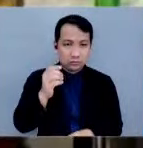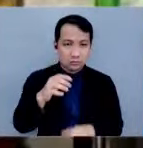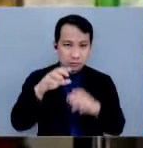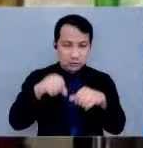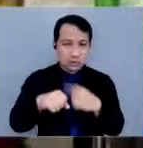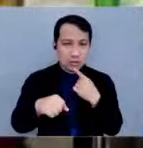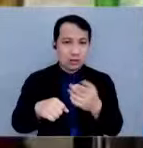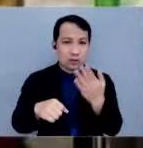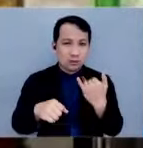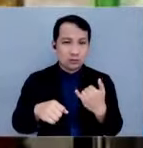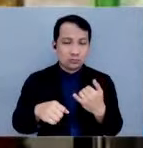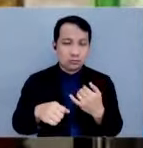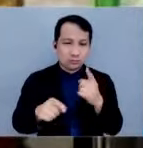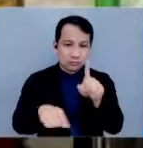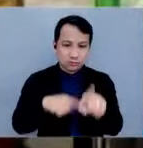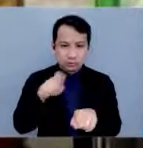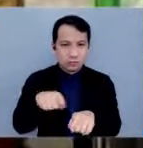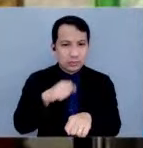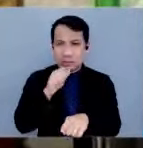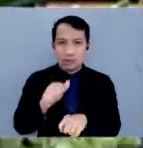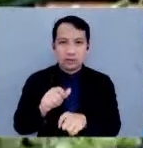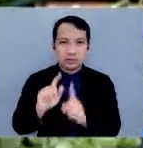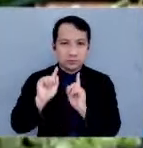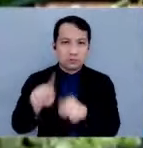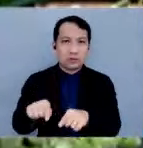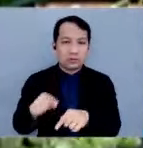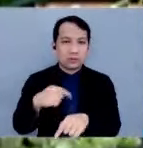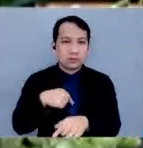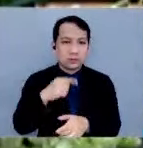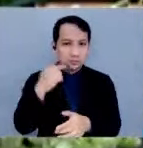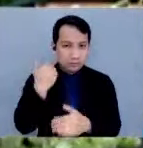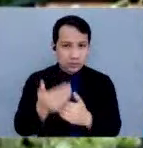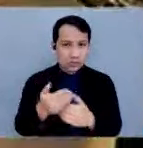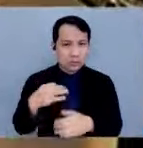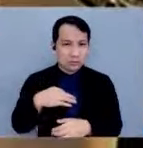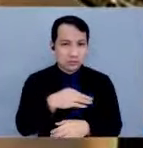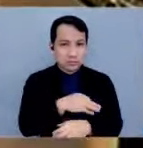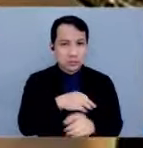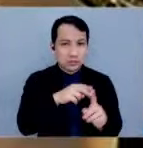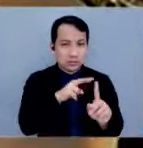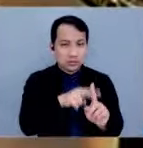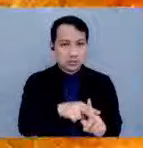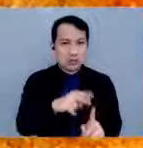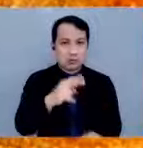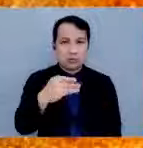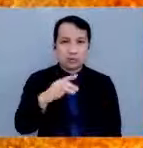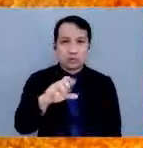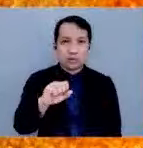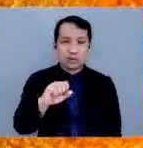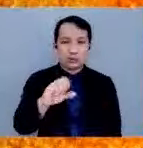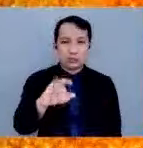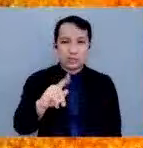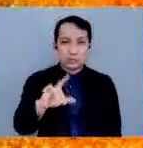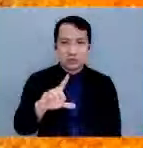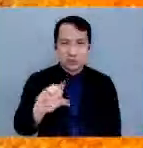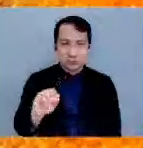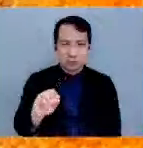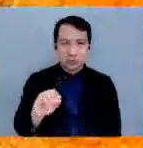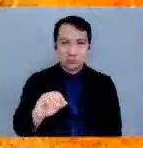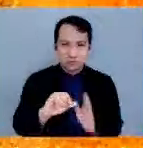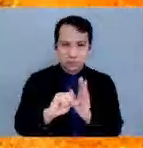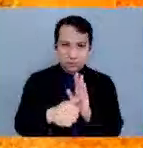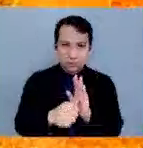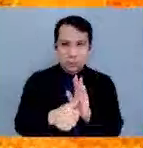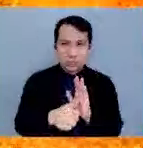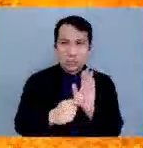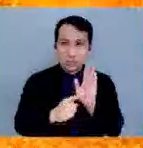may mga tanong daw na ayaw niyang sagutin tungkol sa pagkamatay ng frat applicant na si Horacio Castillo III. Binigyang diin ng Korte Suprema na